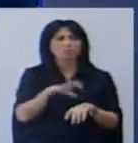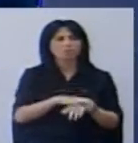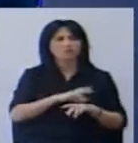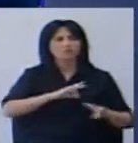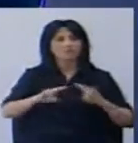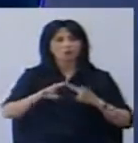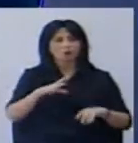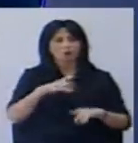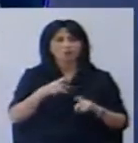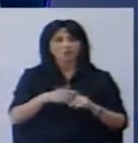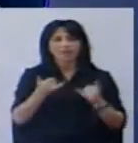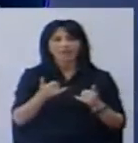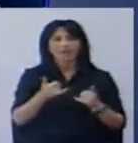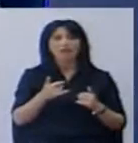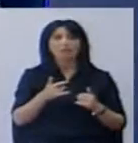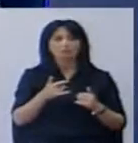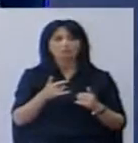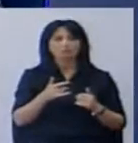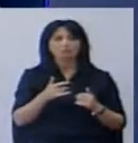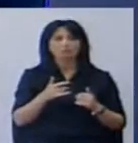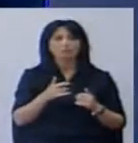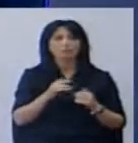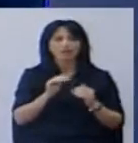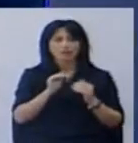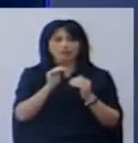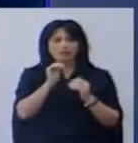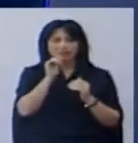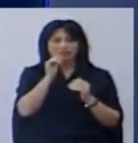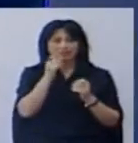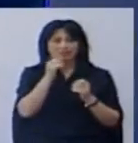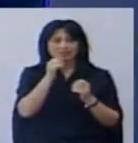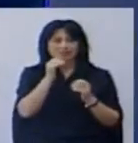ტერორი იყო. Ეხლა არის გაცილებით შეფარული, მაგრამ არანაკლებ